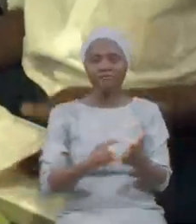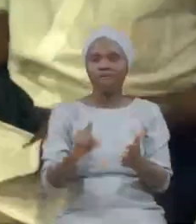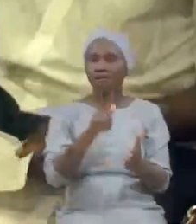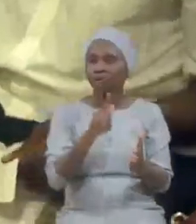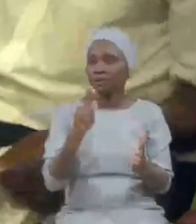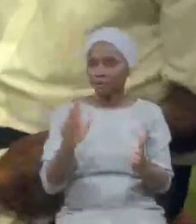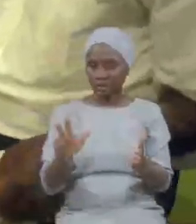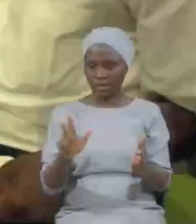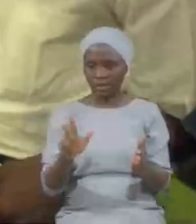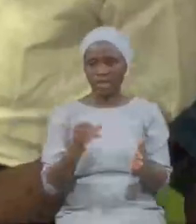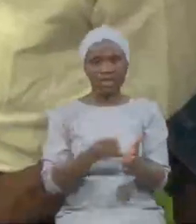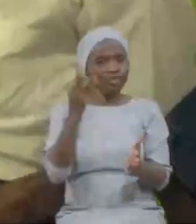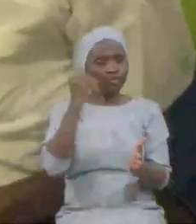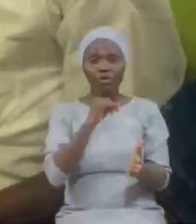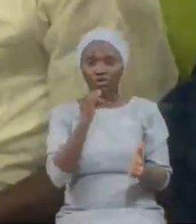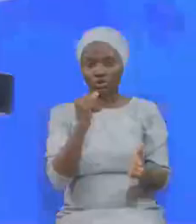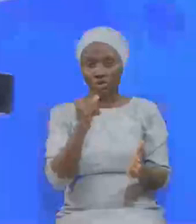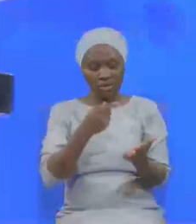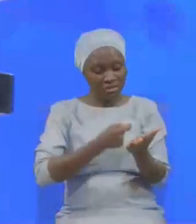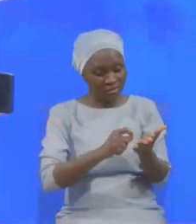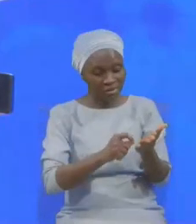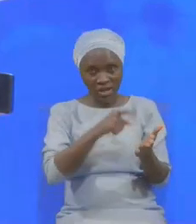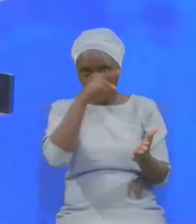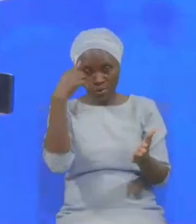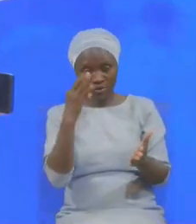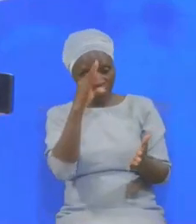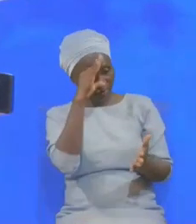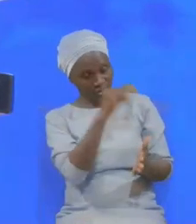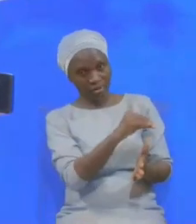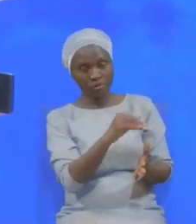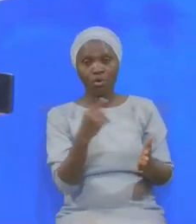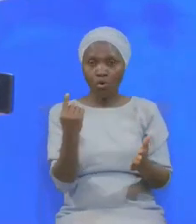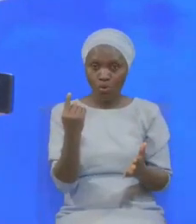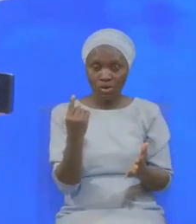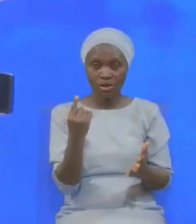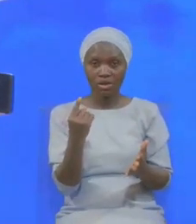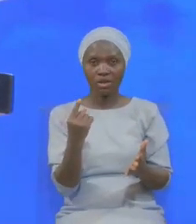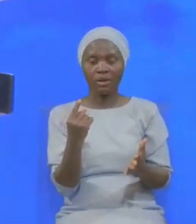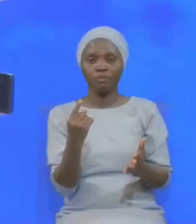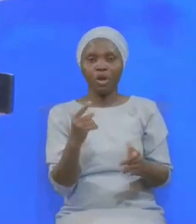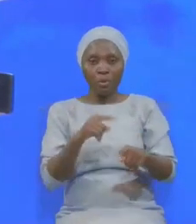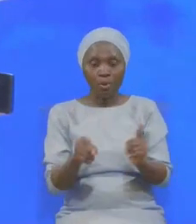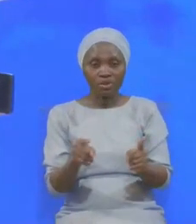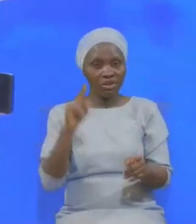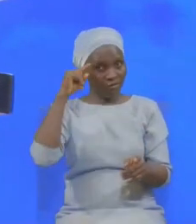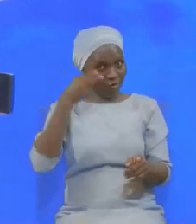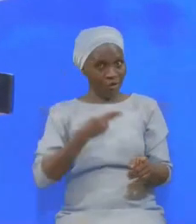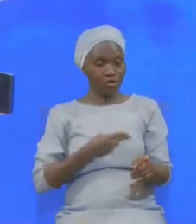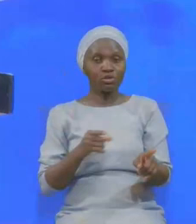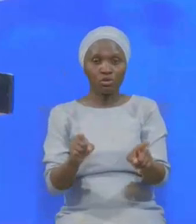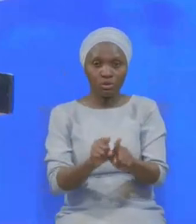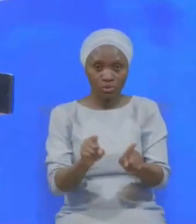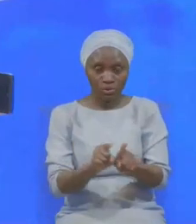Mais ce n'est pas à cause de lui seul qu'il est écrit que cela lui fut